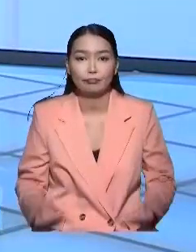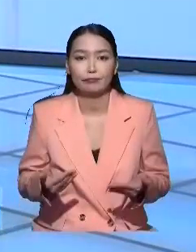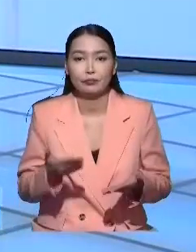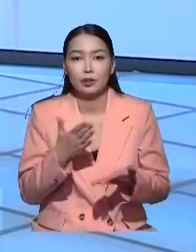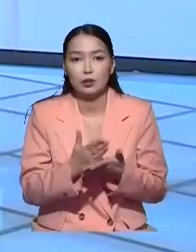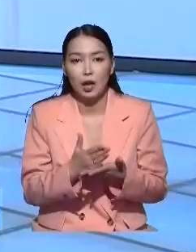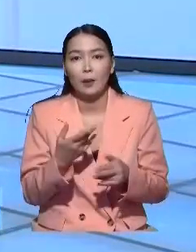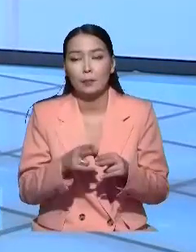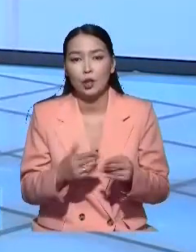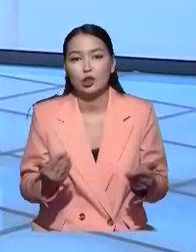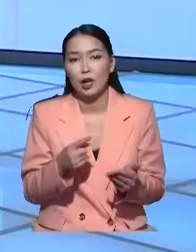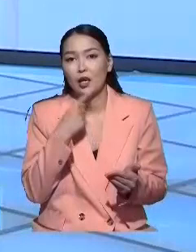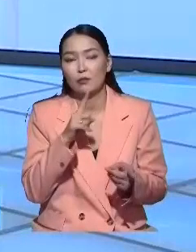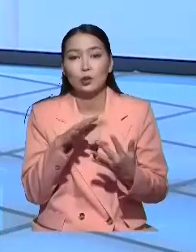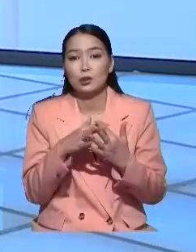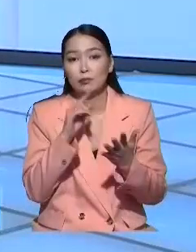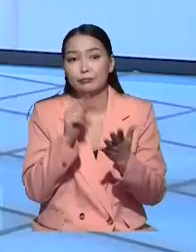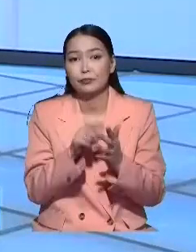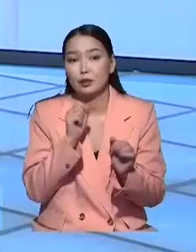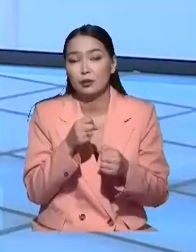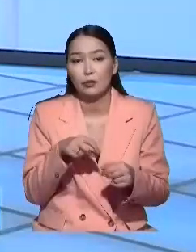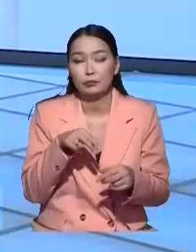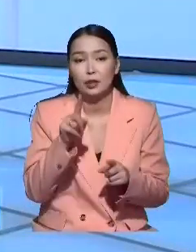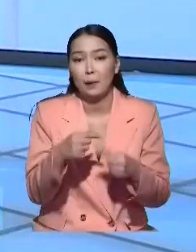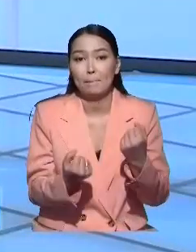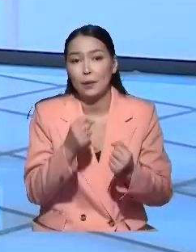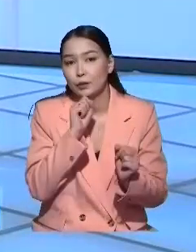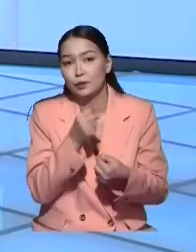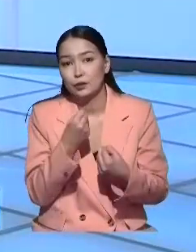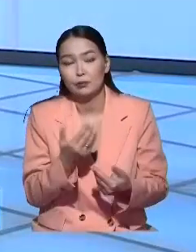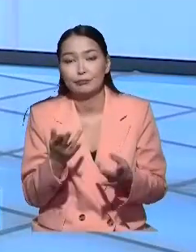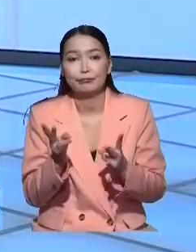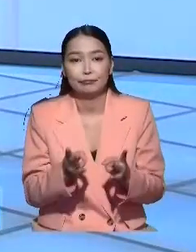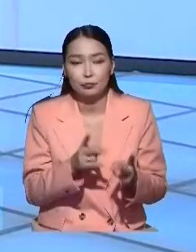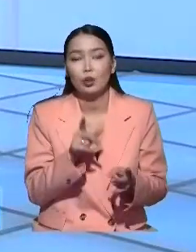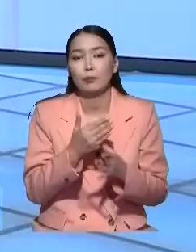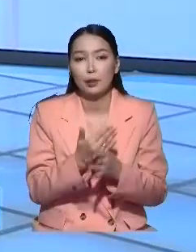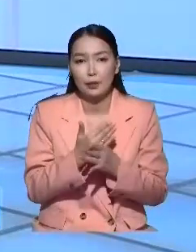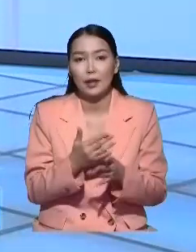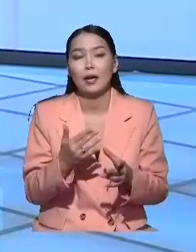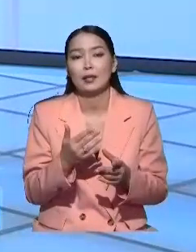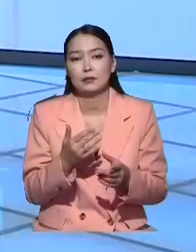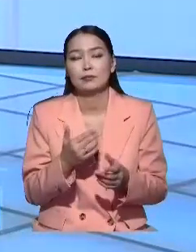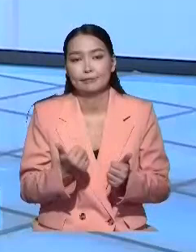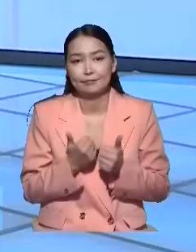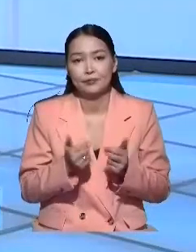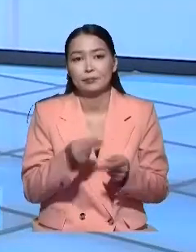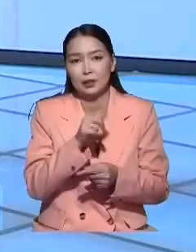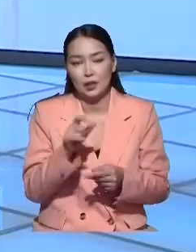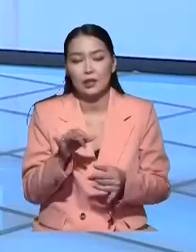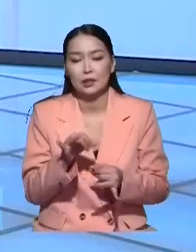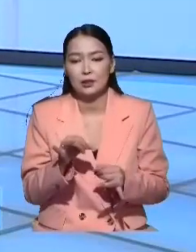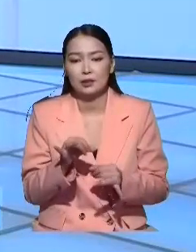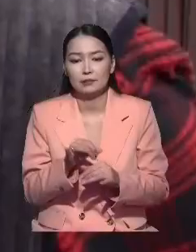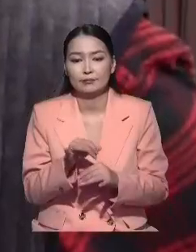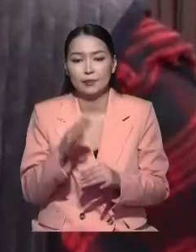селу невозможно передвигаться даже на машине. Со стихийным бедствием людям помогают справиться спасатели и чиновники. Репортаж Асимжан